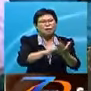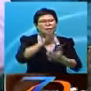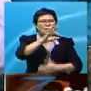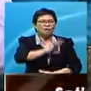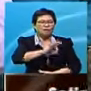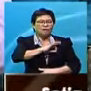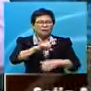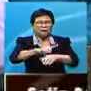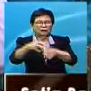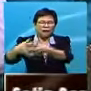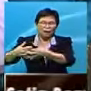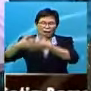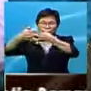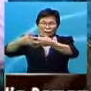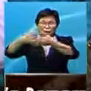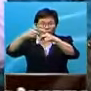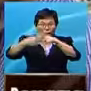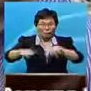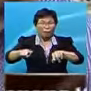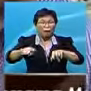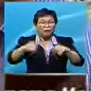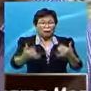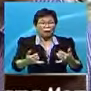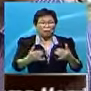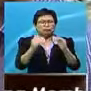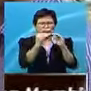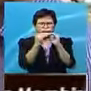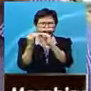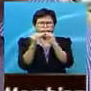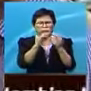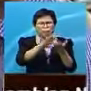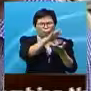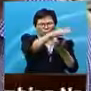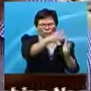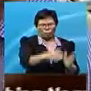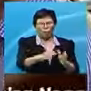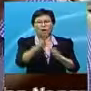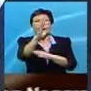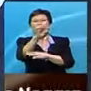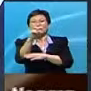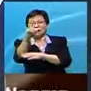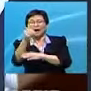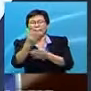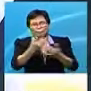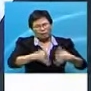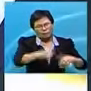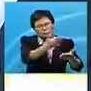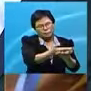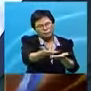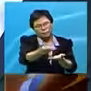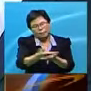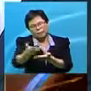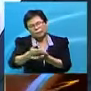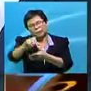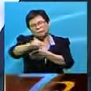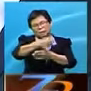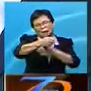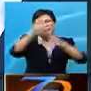faedah di Amerika Syarikat. Bagaimanapun keadaan semakin stabil dan pelabur asing dilihat masih membeli saham-saham